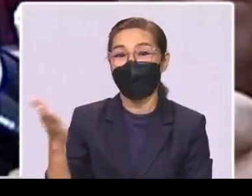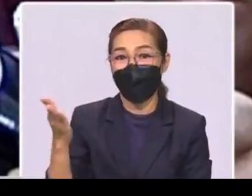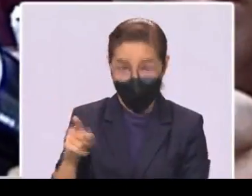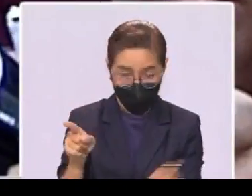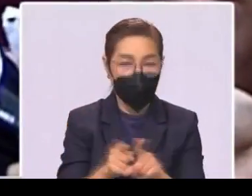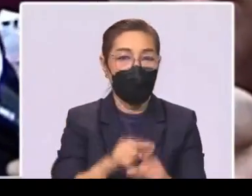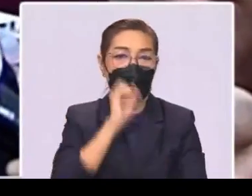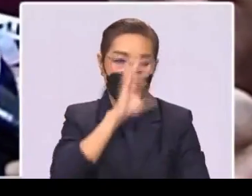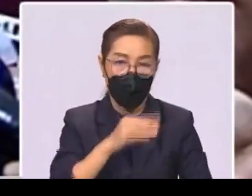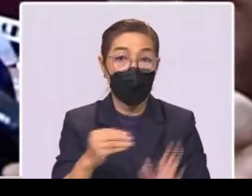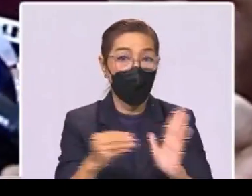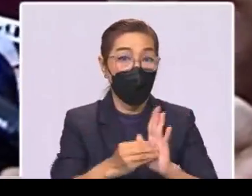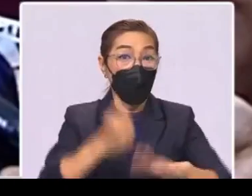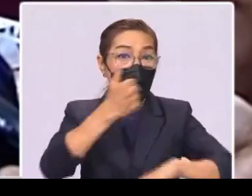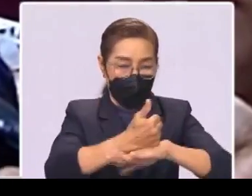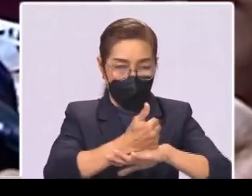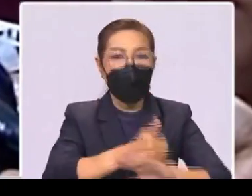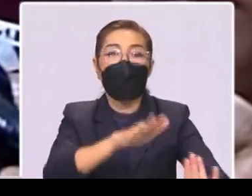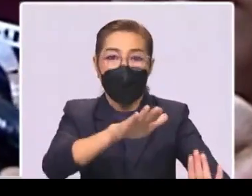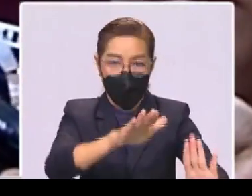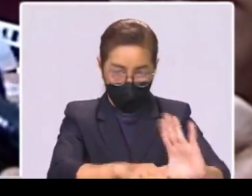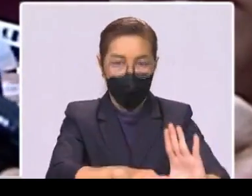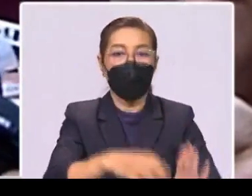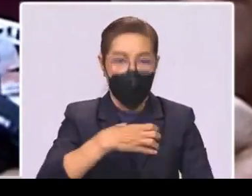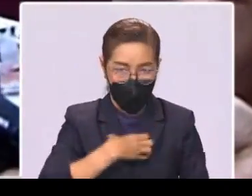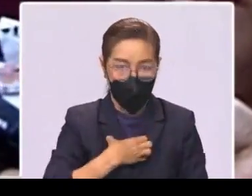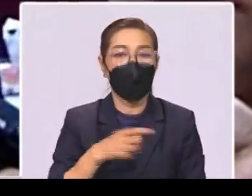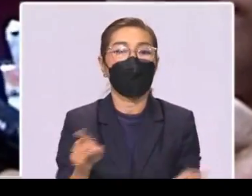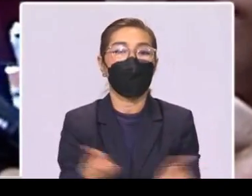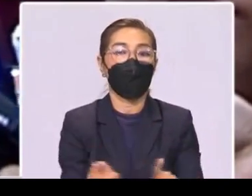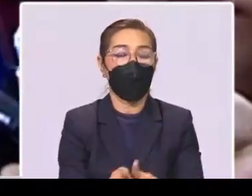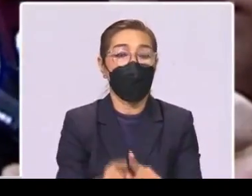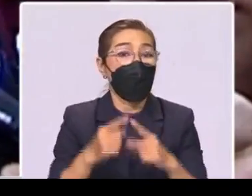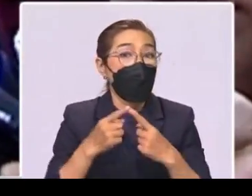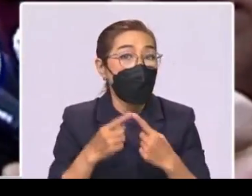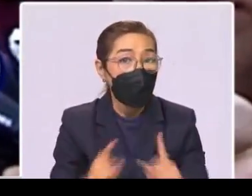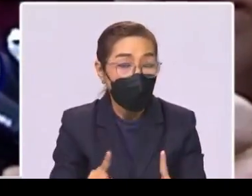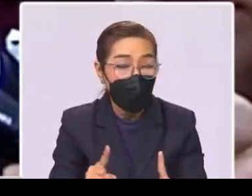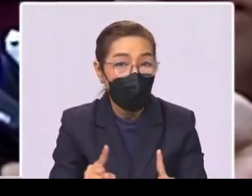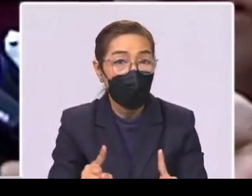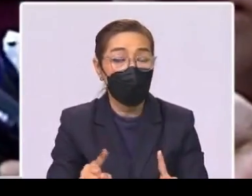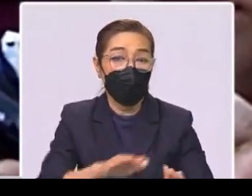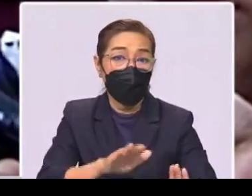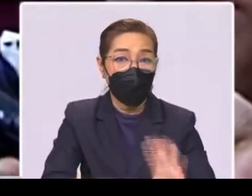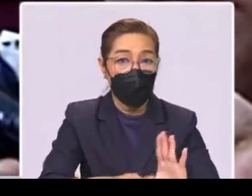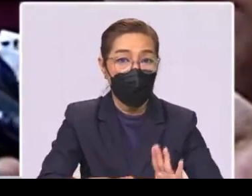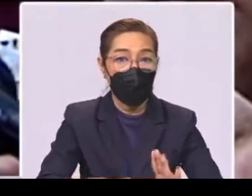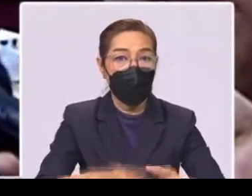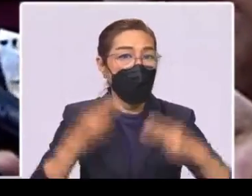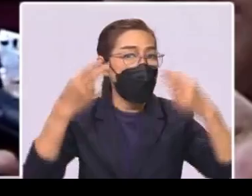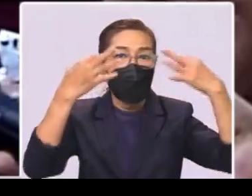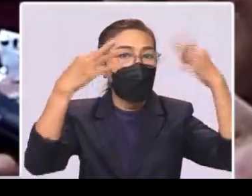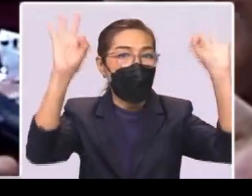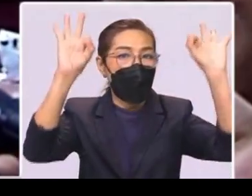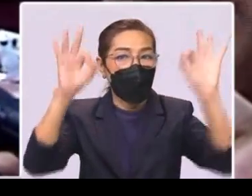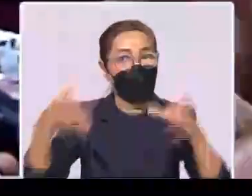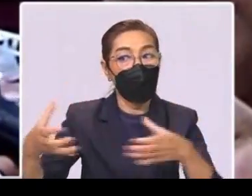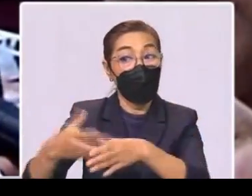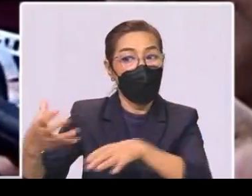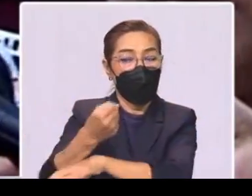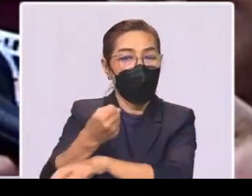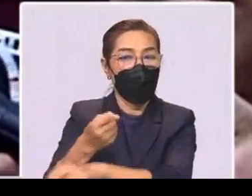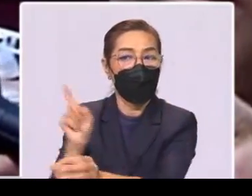ลงชิงผู้ว่ากทมเหมือนกันนะครับแต่ว่าจะลงในฐานะผู้สมัครอิสระนะค่ะจะ